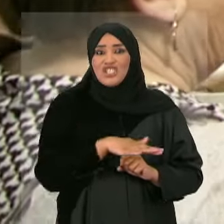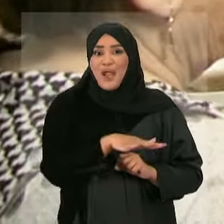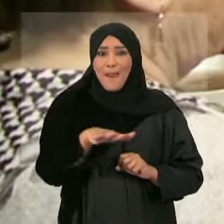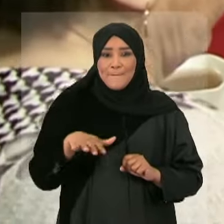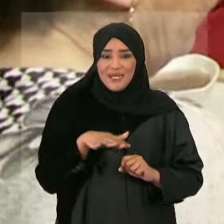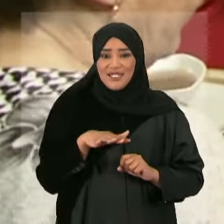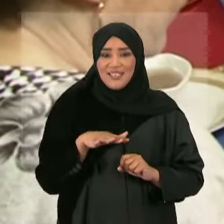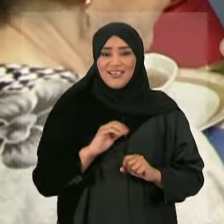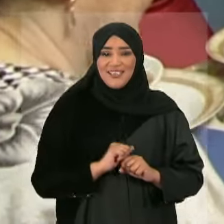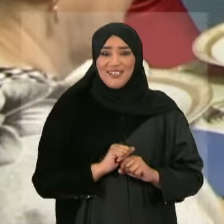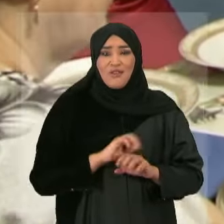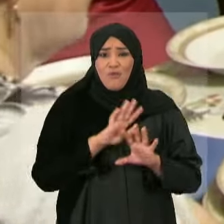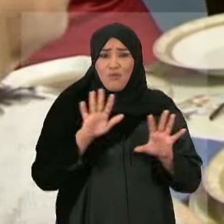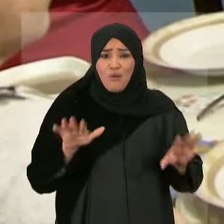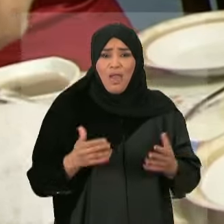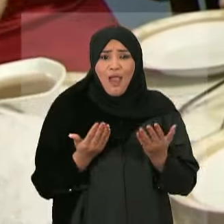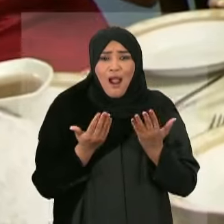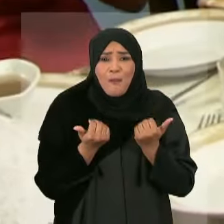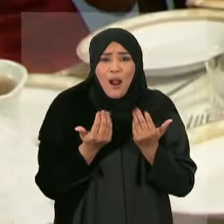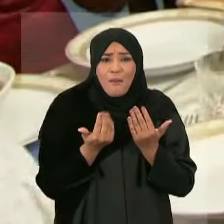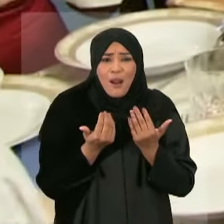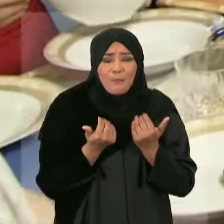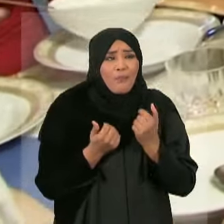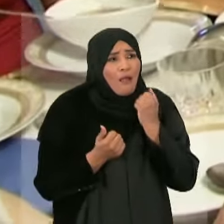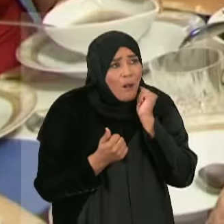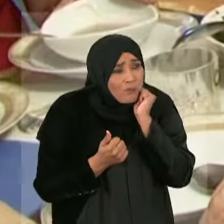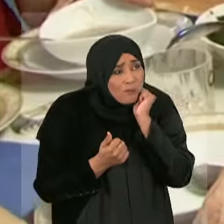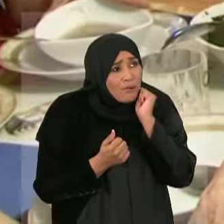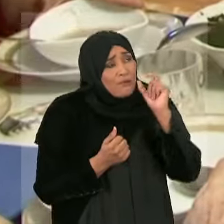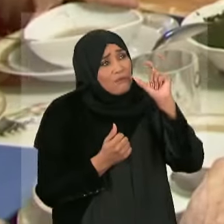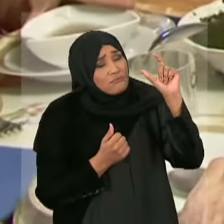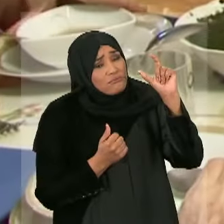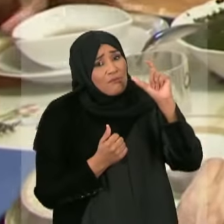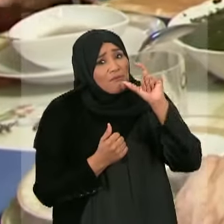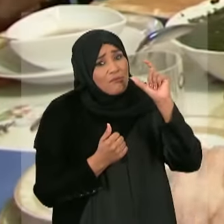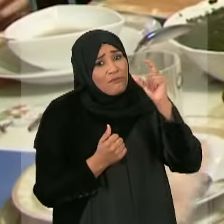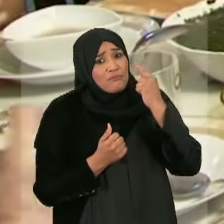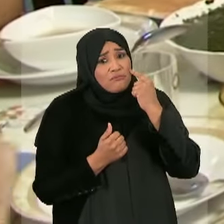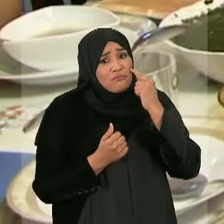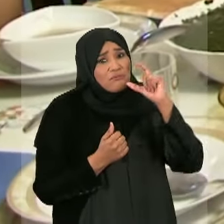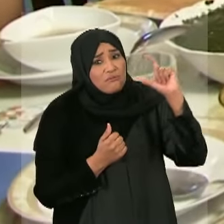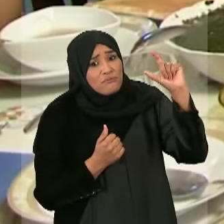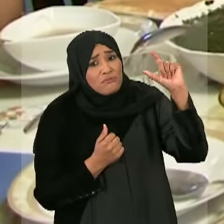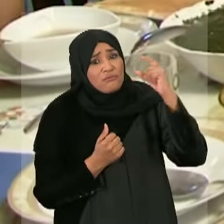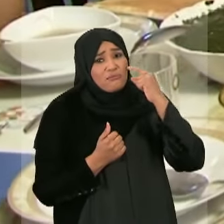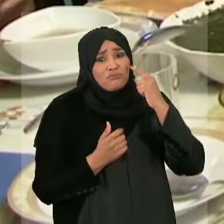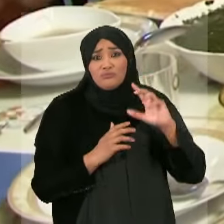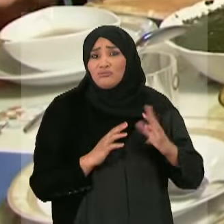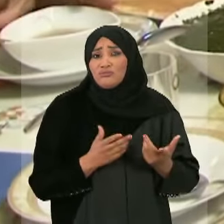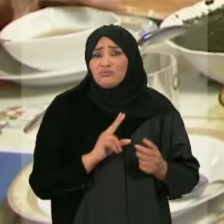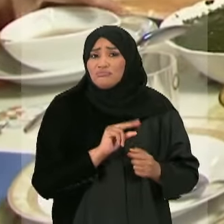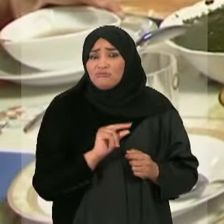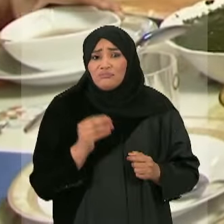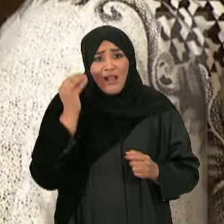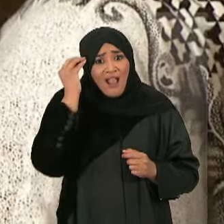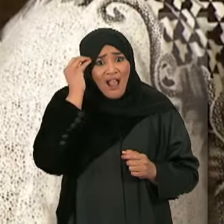والانتظار بقصة رمضان فكراش موضوع هوية، خصوصا اليوم بعد ما انت بتعرف نشرة الجوية